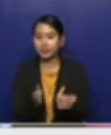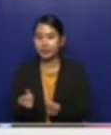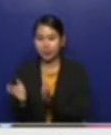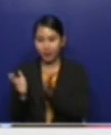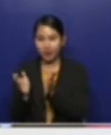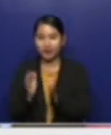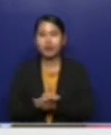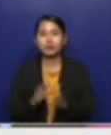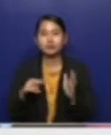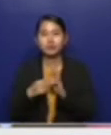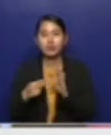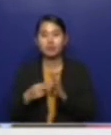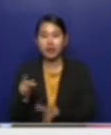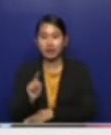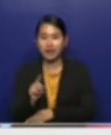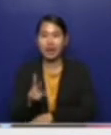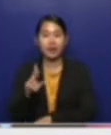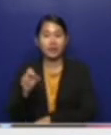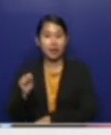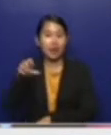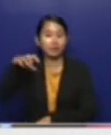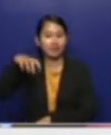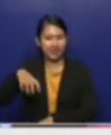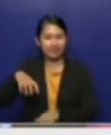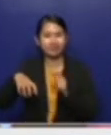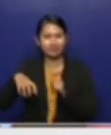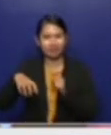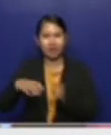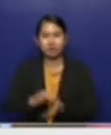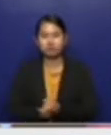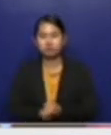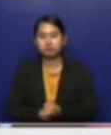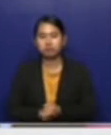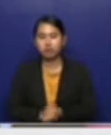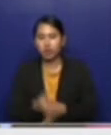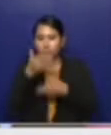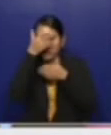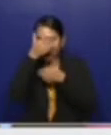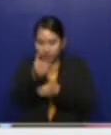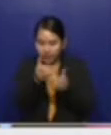ไม่อยากจะให้สภาเองไปสนใจเฉพาะกระบวนการ